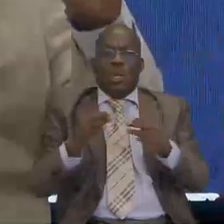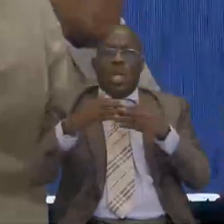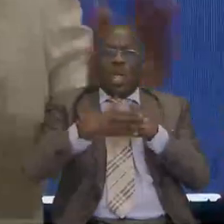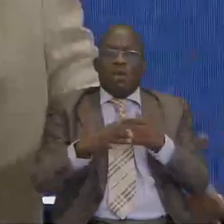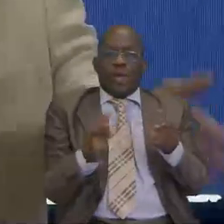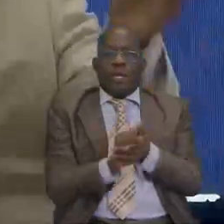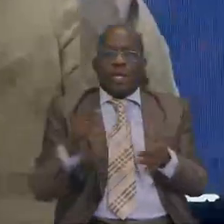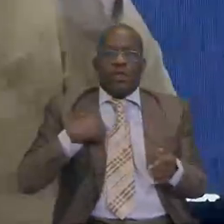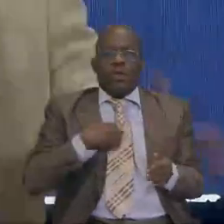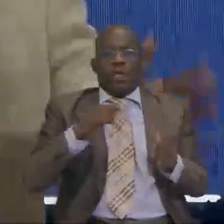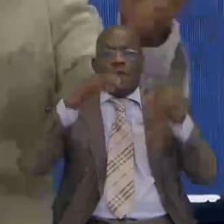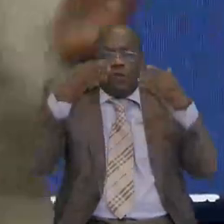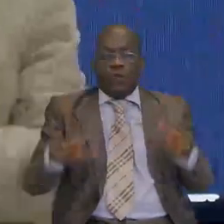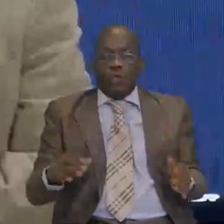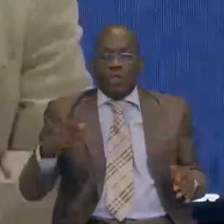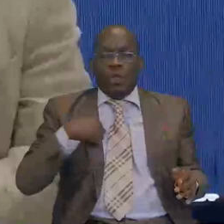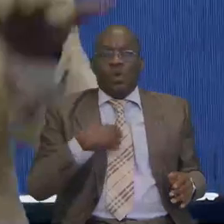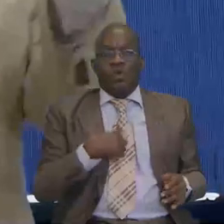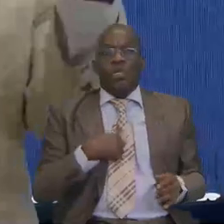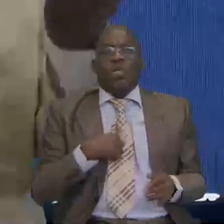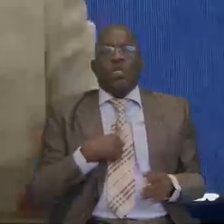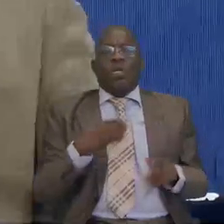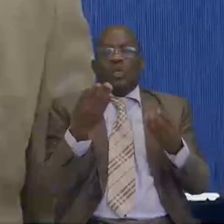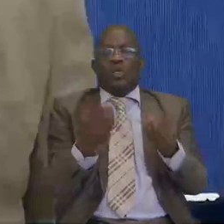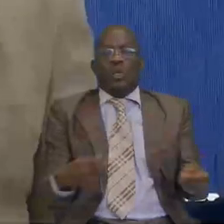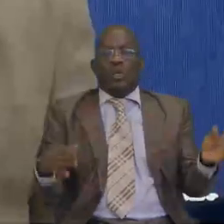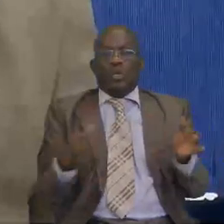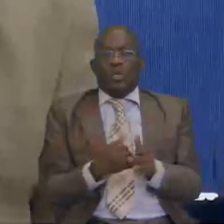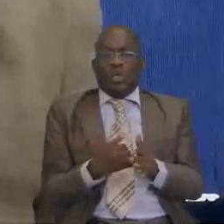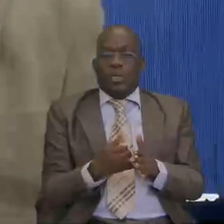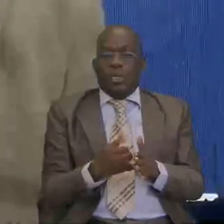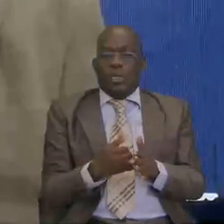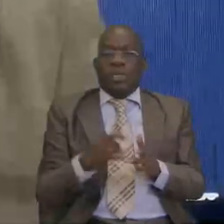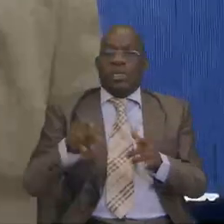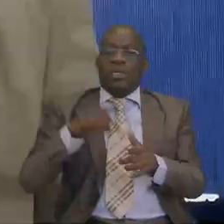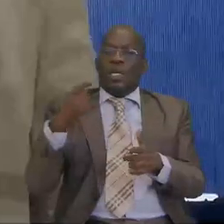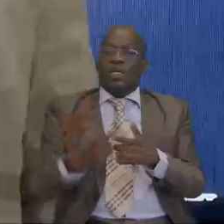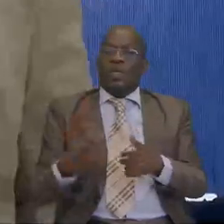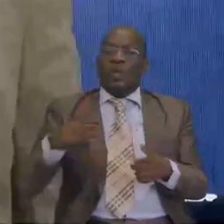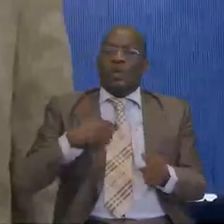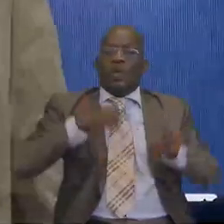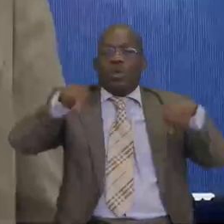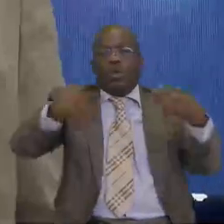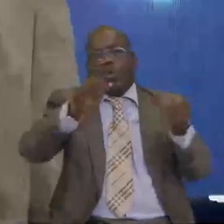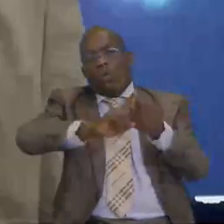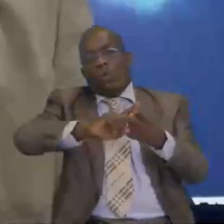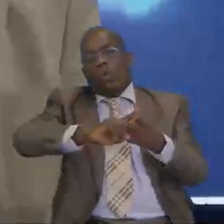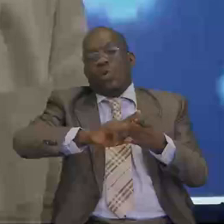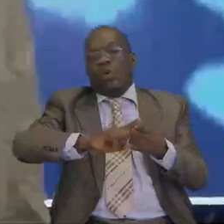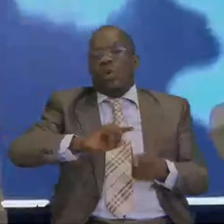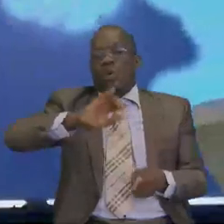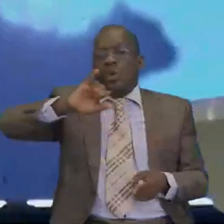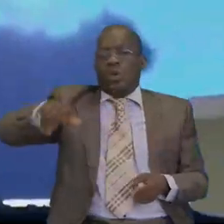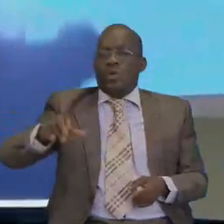Après avoir tout fini, tout réglé, tout scellé, l'œuvre à Jérusalem, alors nous irons dans toute